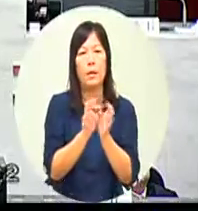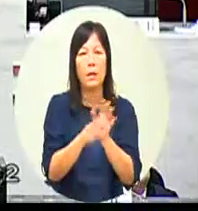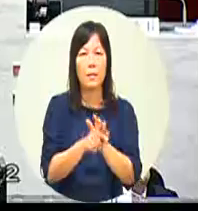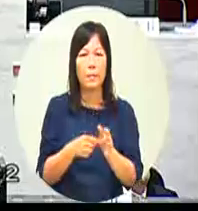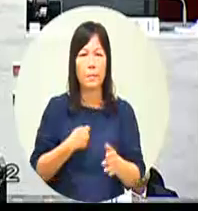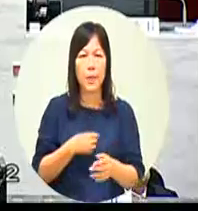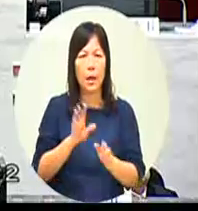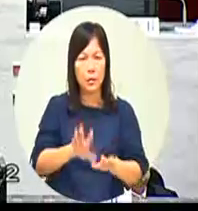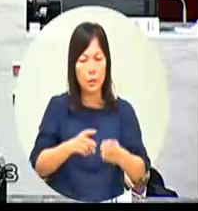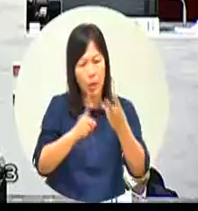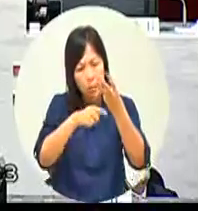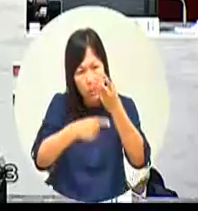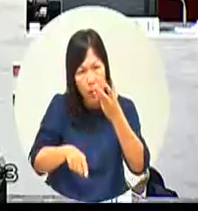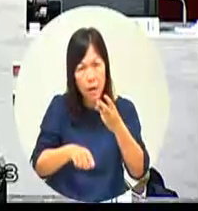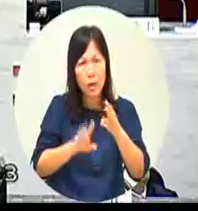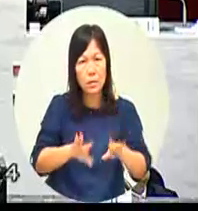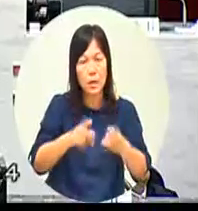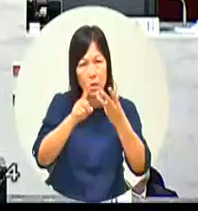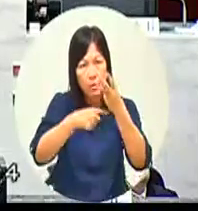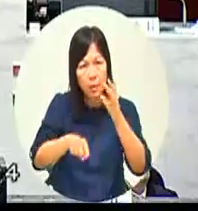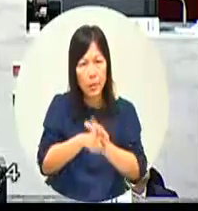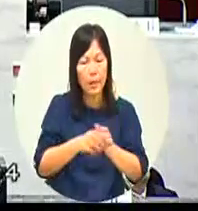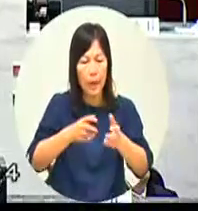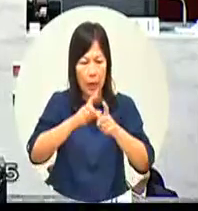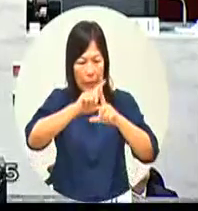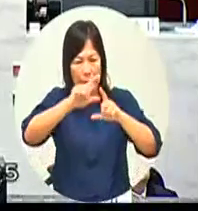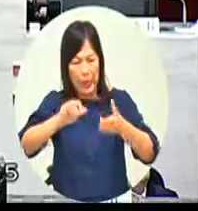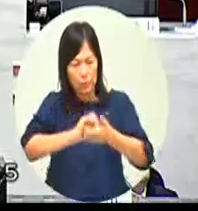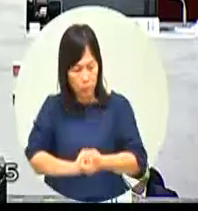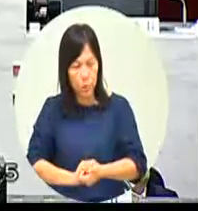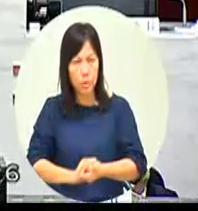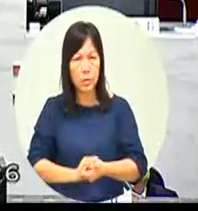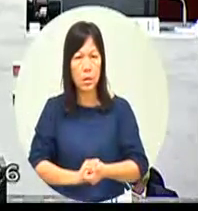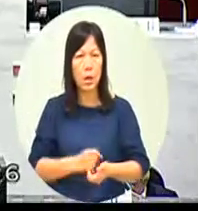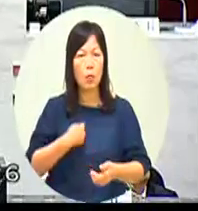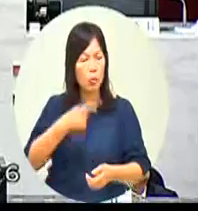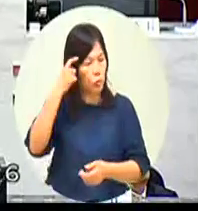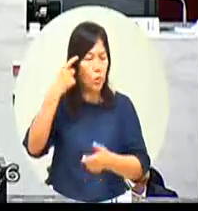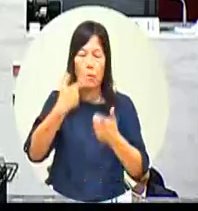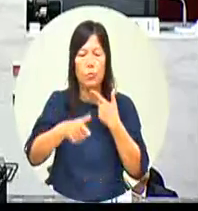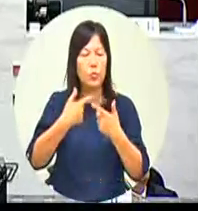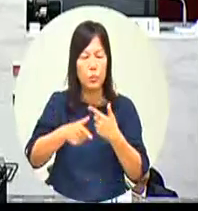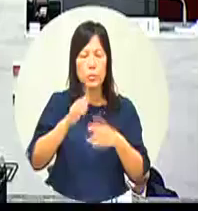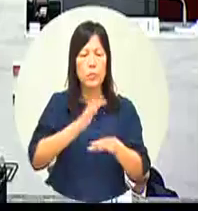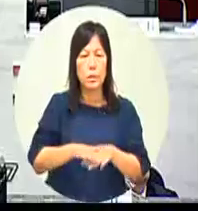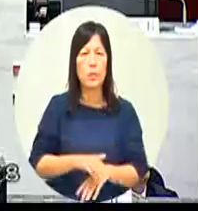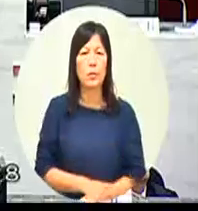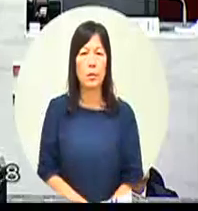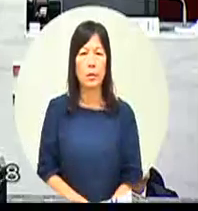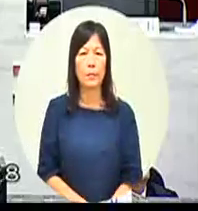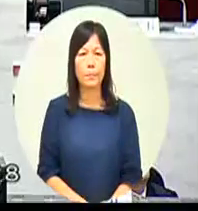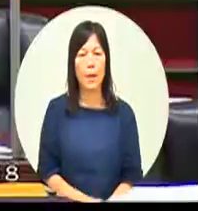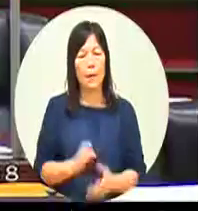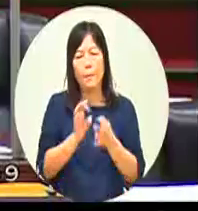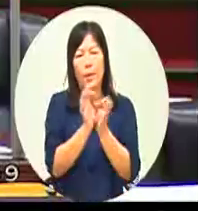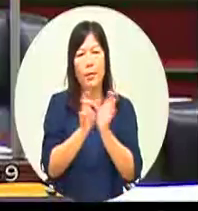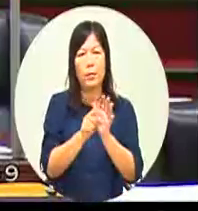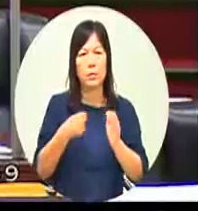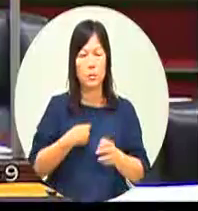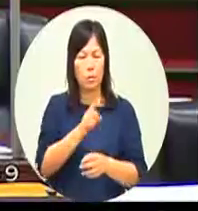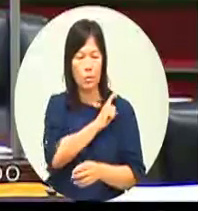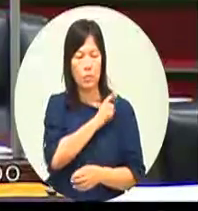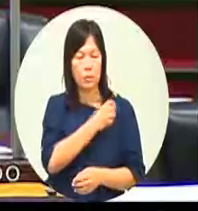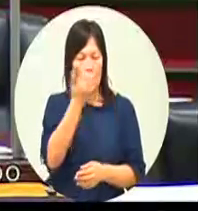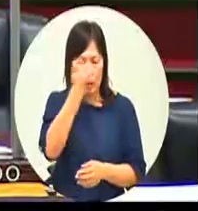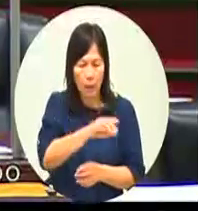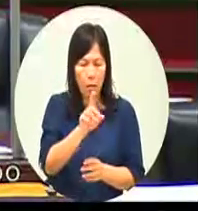关系。 我是说我们三个人，现场 的 3个人做这么大的决定，我是觉得不太妥。 没关系，议长，因为那是我的书，昨天